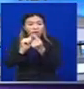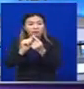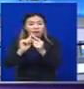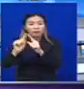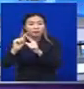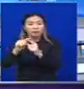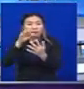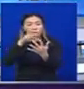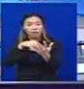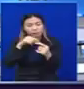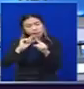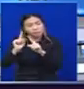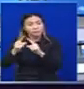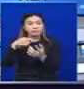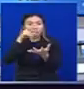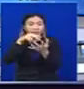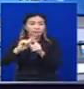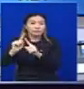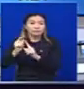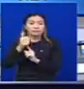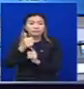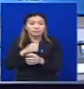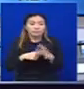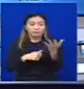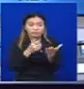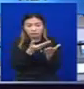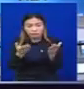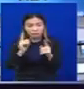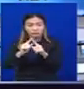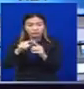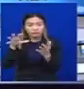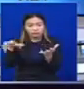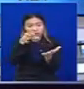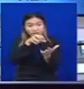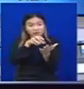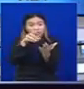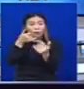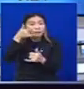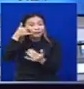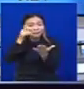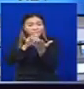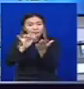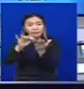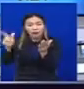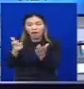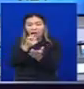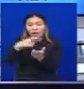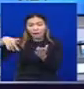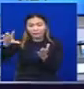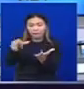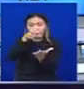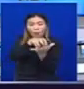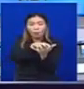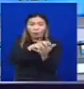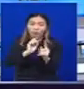ที่สถานที่ราชการสำคัญต่างๆนะคะหรือว่าจะใช้โทรศัพท์มือถือของเราก็ได้ใช่ค่ะดาวน์โหลดแอปพลิเคชัน Smart Info นะคะฉลา